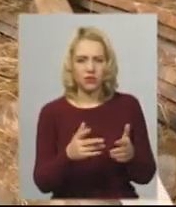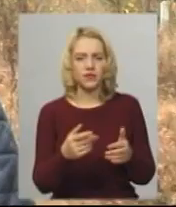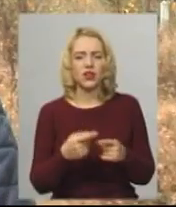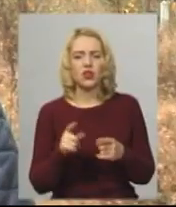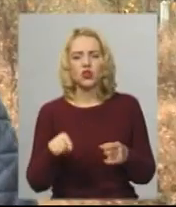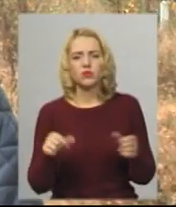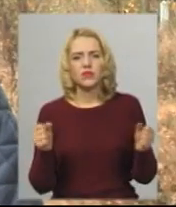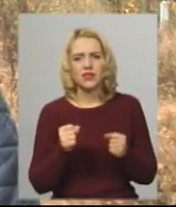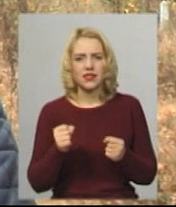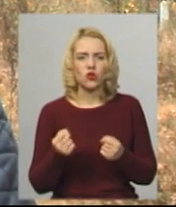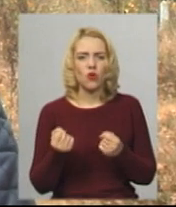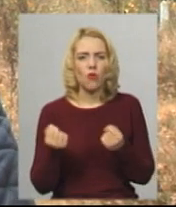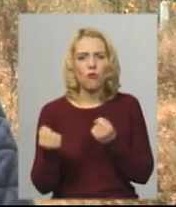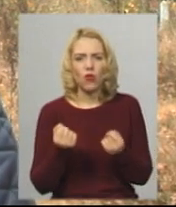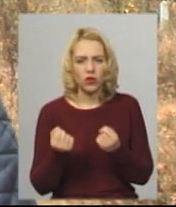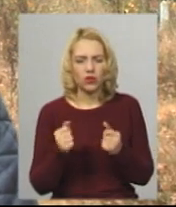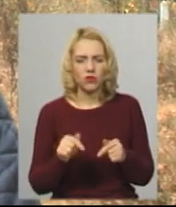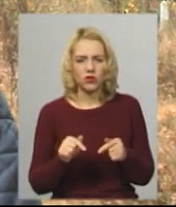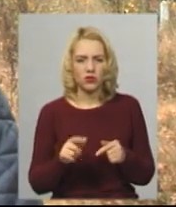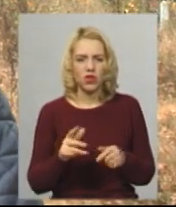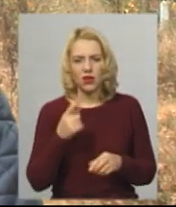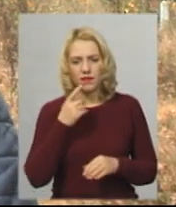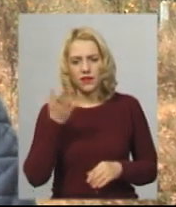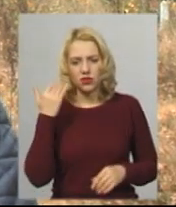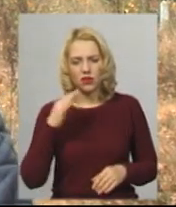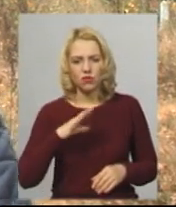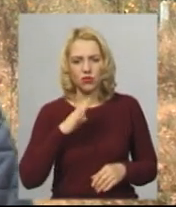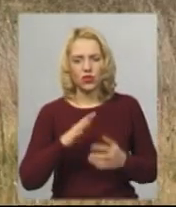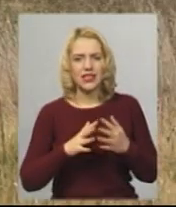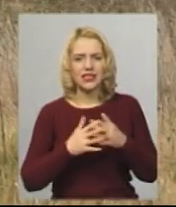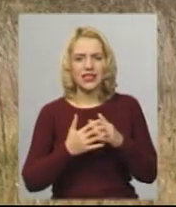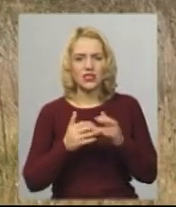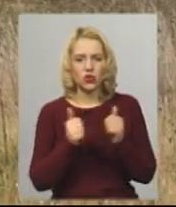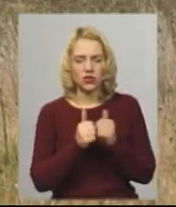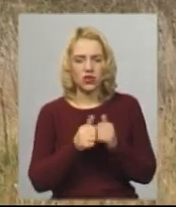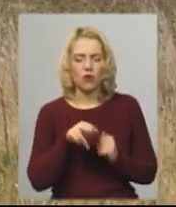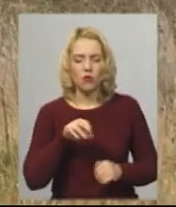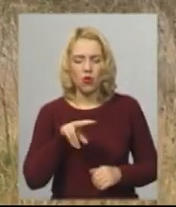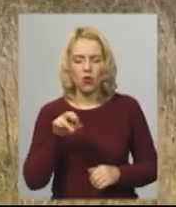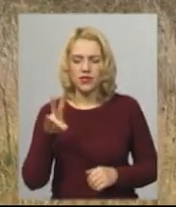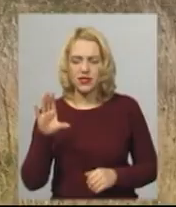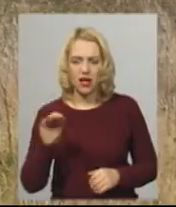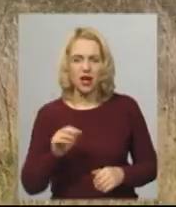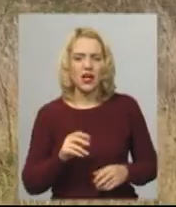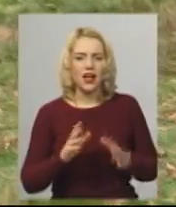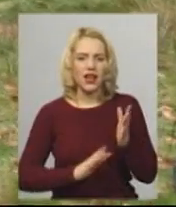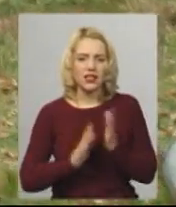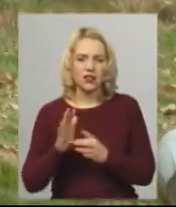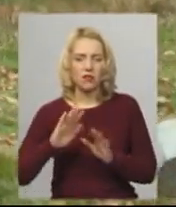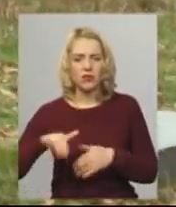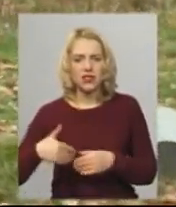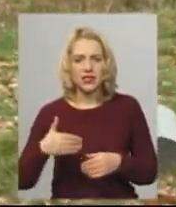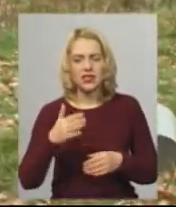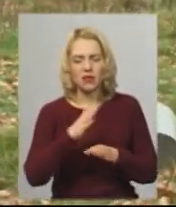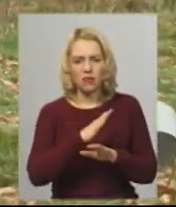зиму протримались. Ну а також от нещодавно було сусіднє Полонське лісництво. Після смерті чоловіка Валентина Муравська 4-й рік живе без світла,